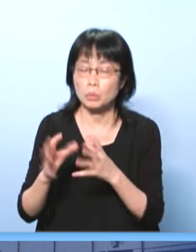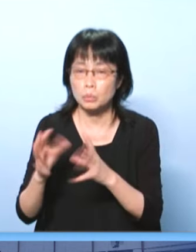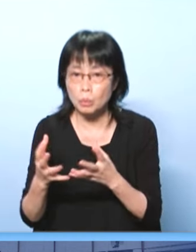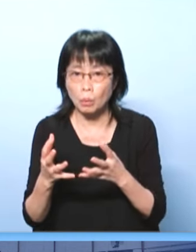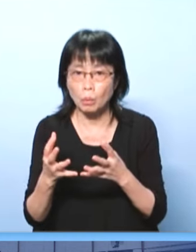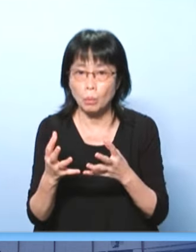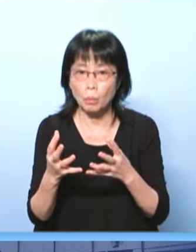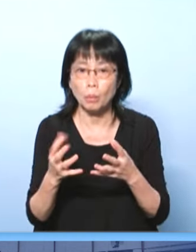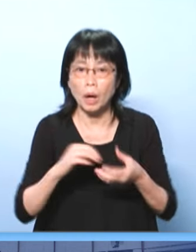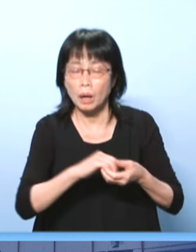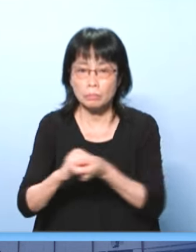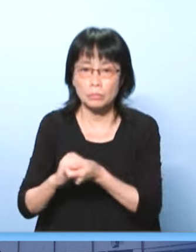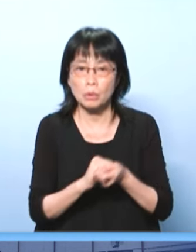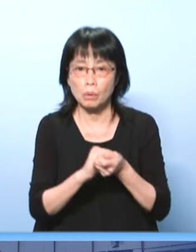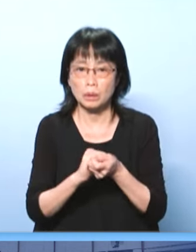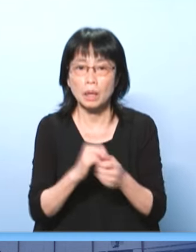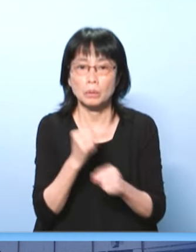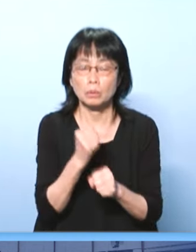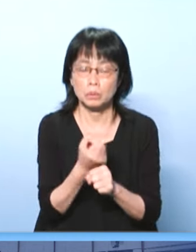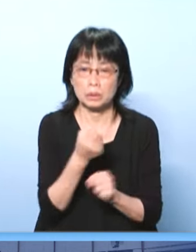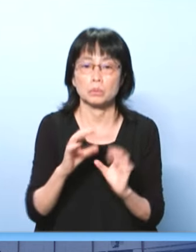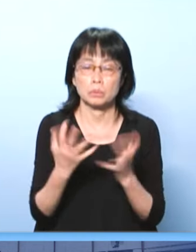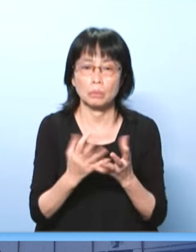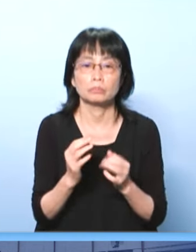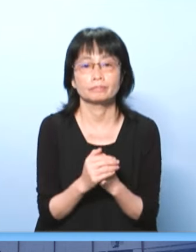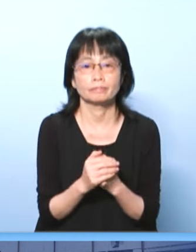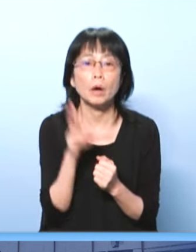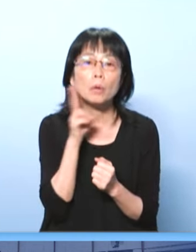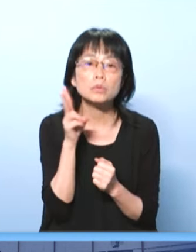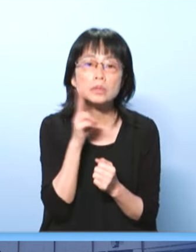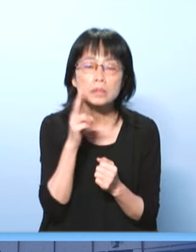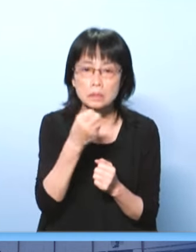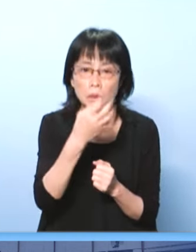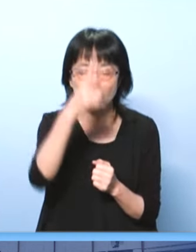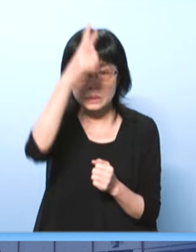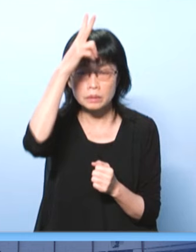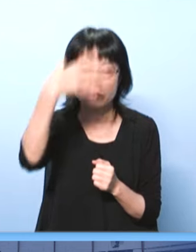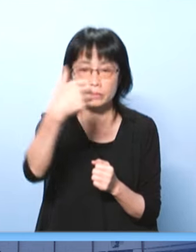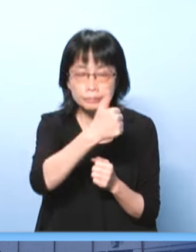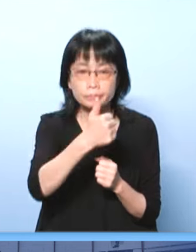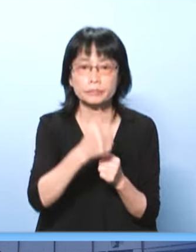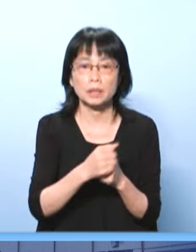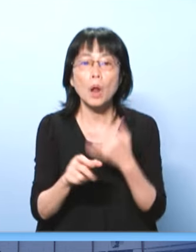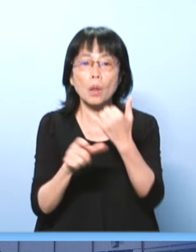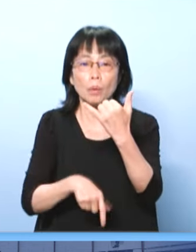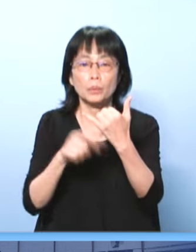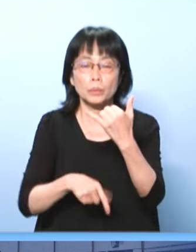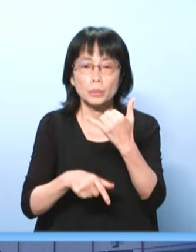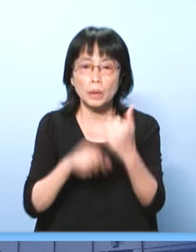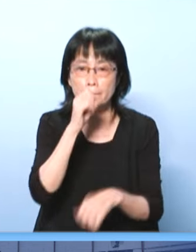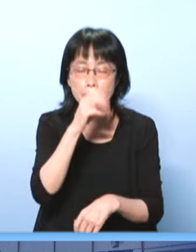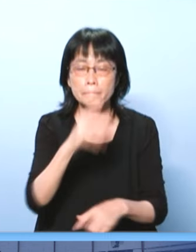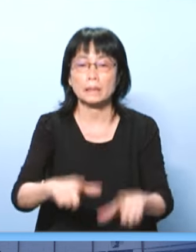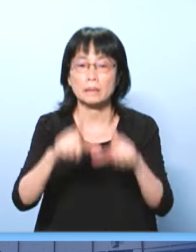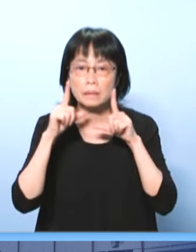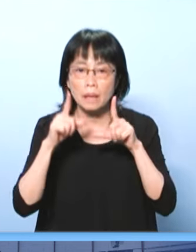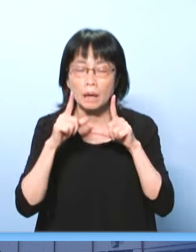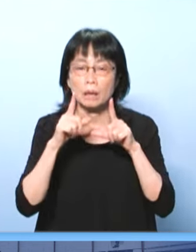咧，正如特首喺六月份嗰個答問大會度咧，即係話我哋都